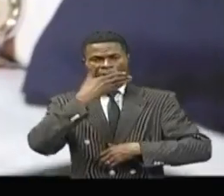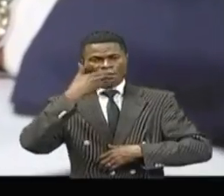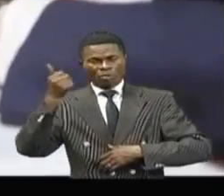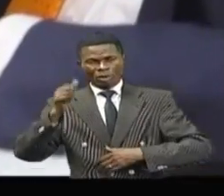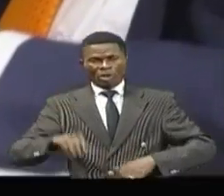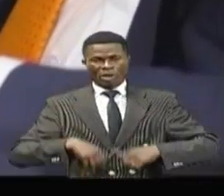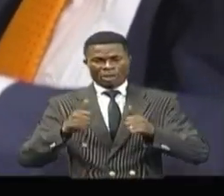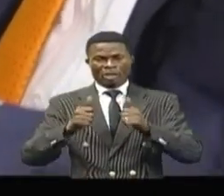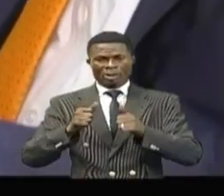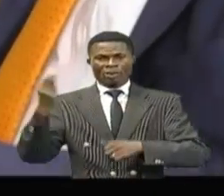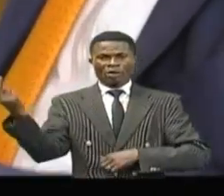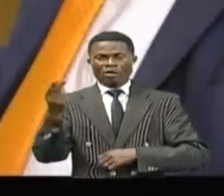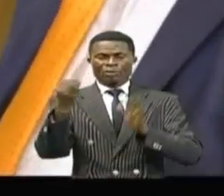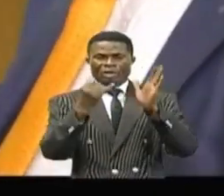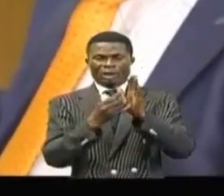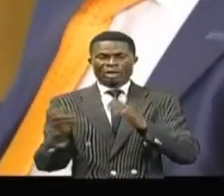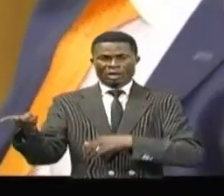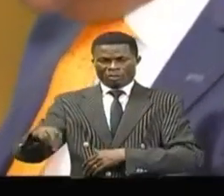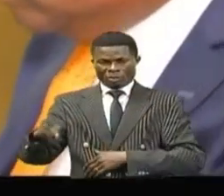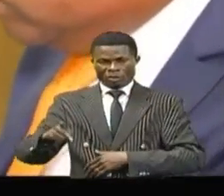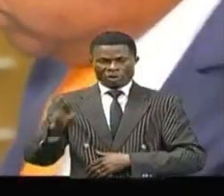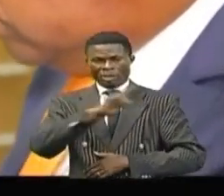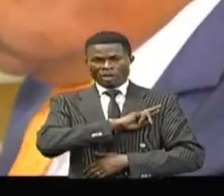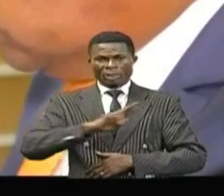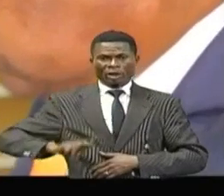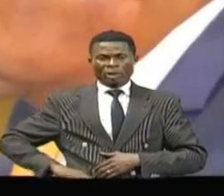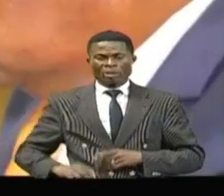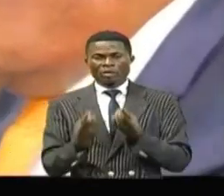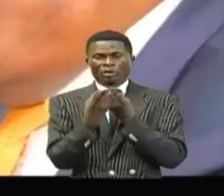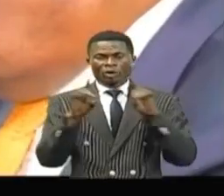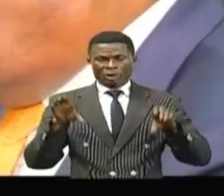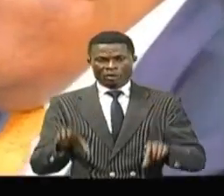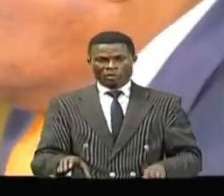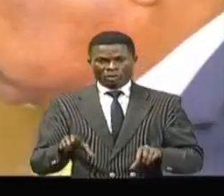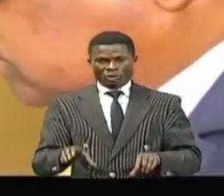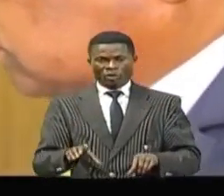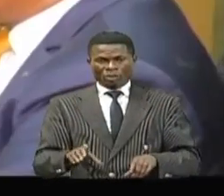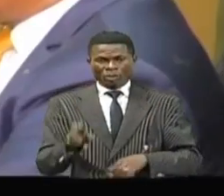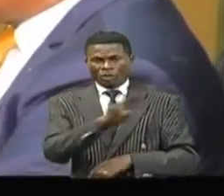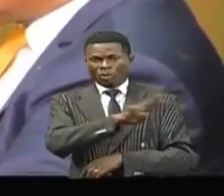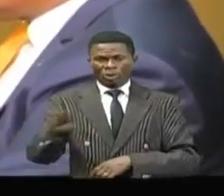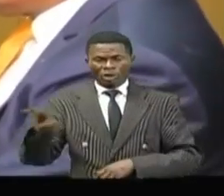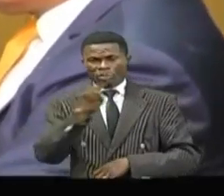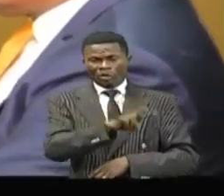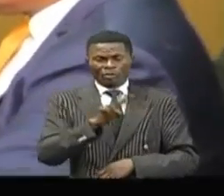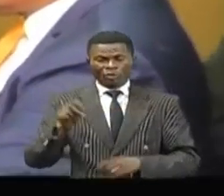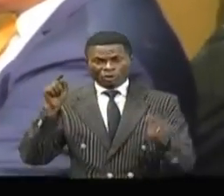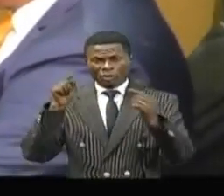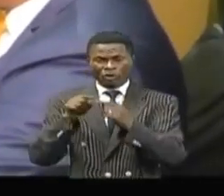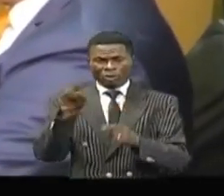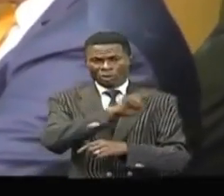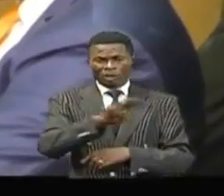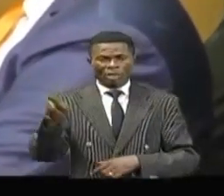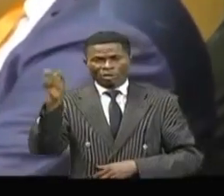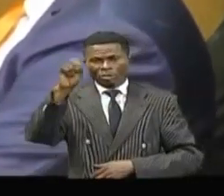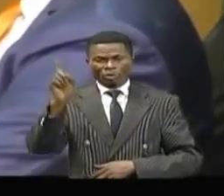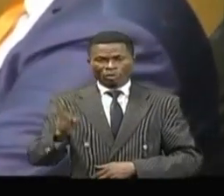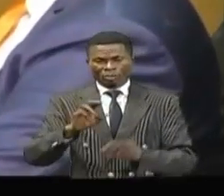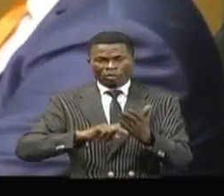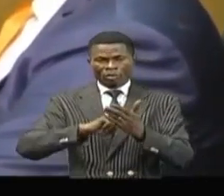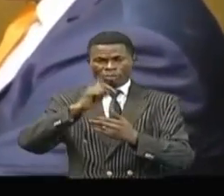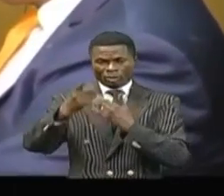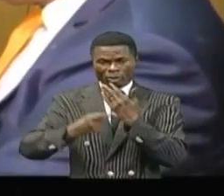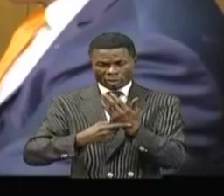l'habitat dans les 26 provinces de la République démocratique du Congo de 2022 à 2030. Ces projets, a-t-il